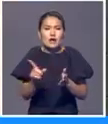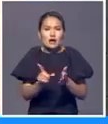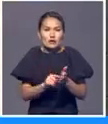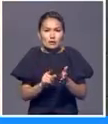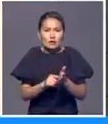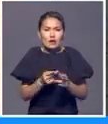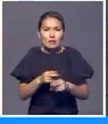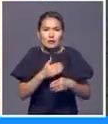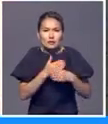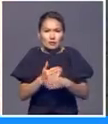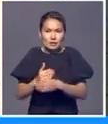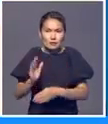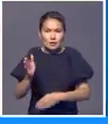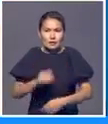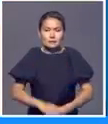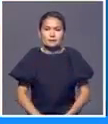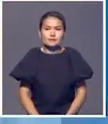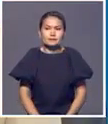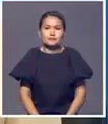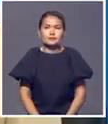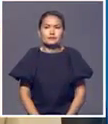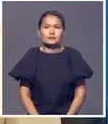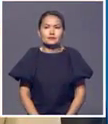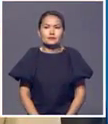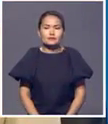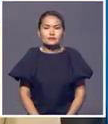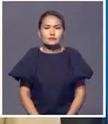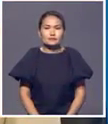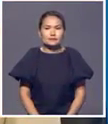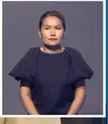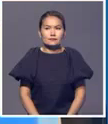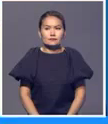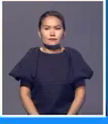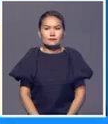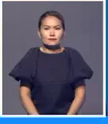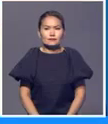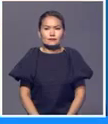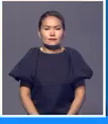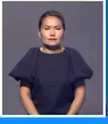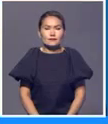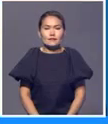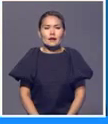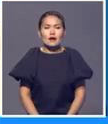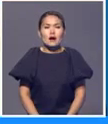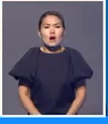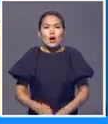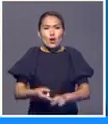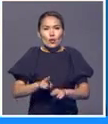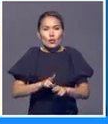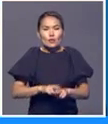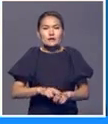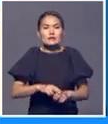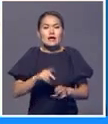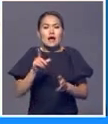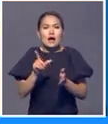алмайды. Не всем будут выплачиваться социальные выплаты по патентам. Жәрдемақыны тек әлеуметтік сақтандыру